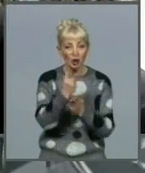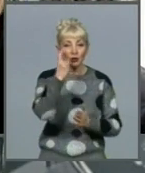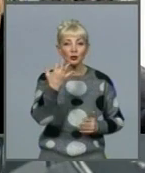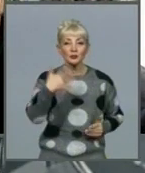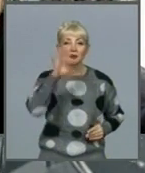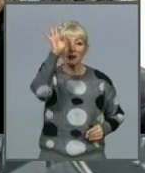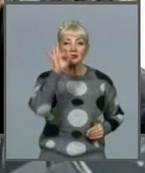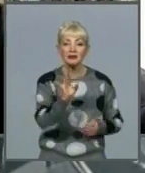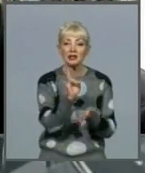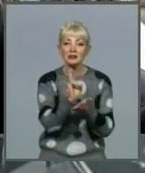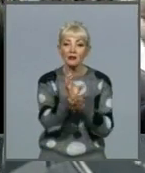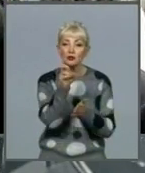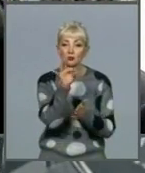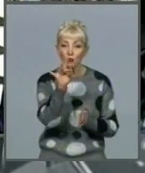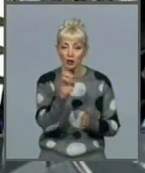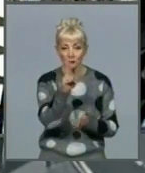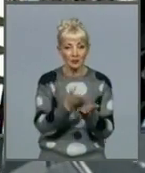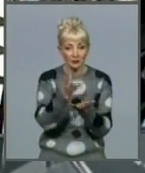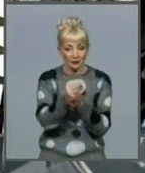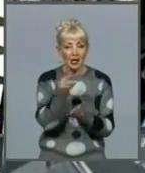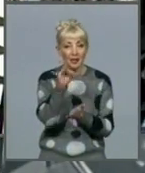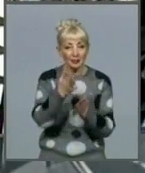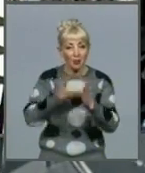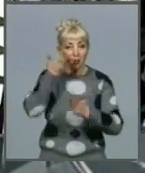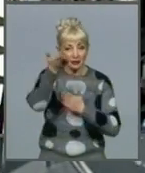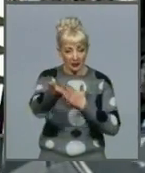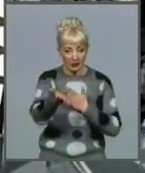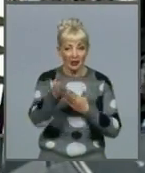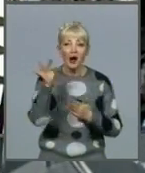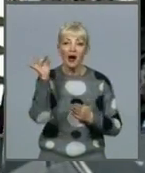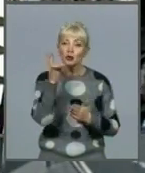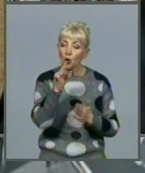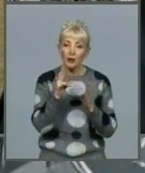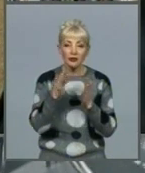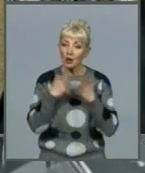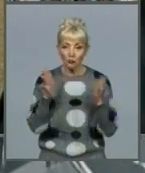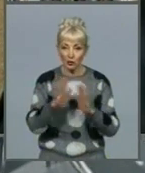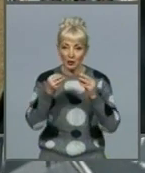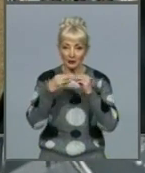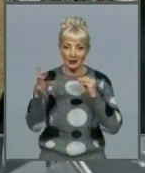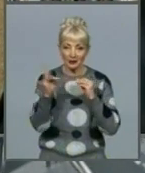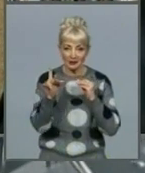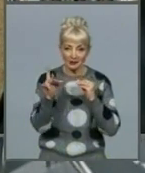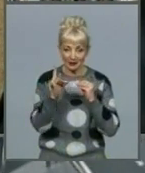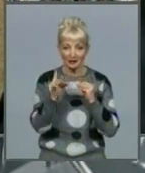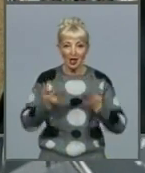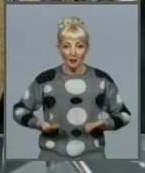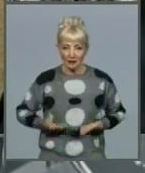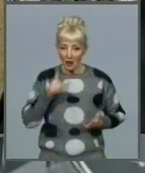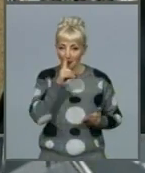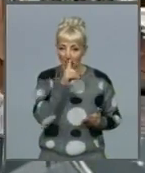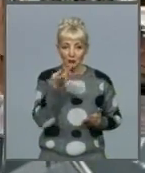збору, який сплачувався при поданні позовної заяви, але не більше 15 розмірів прожиткового мінімуму для працездатних осіб,